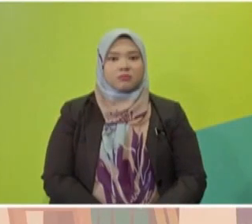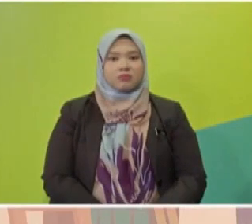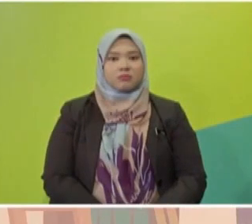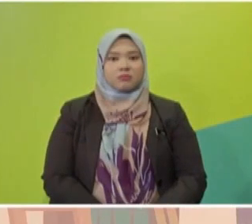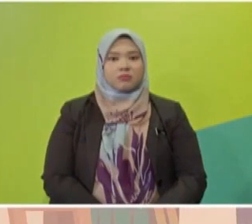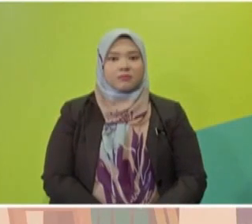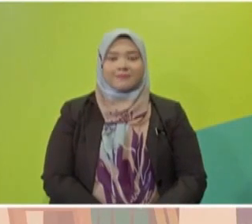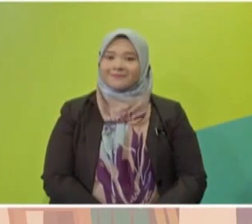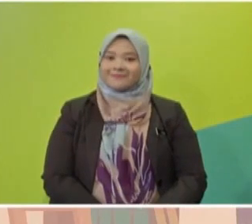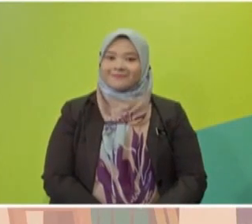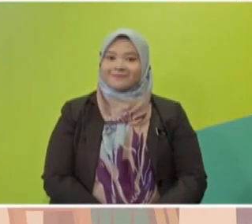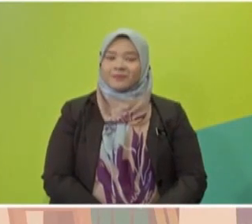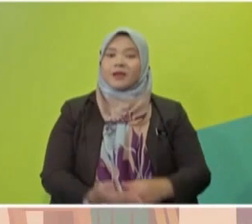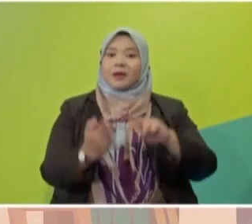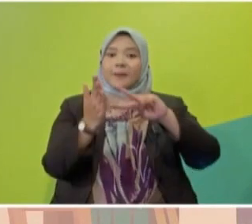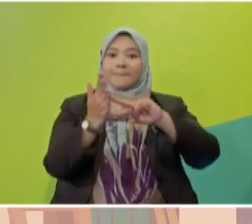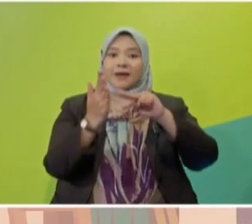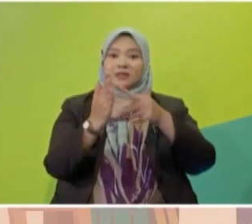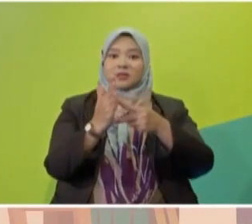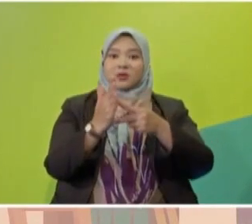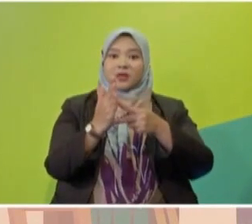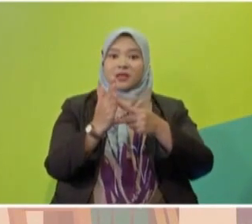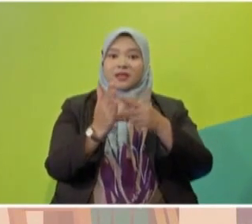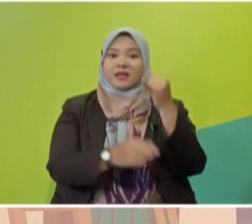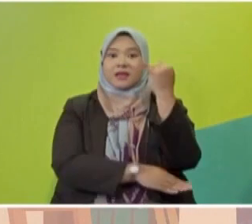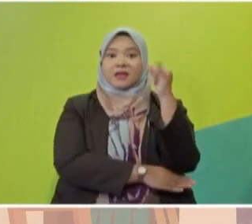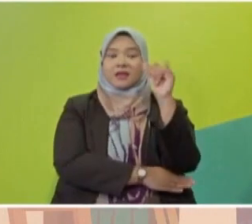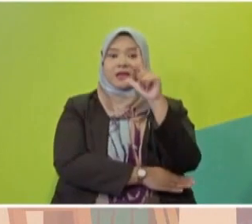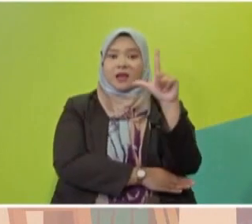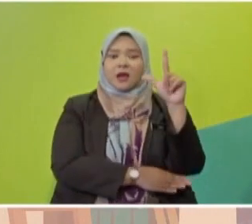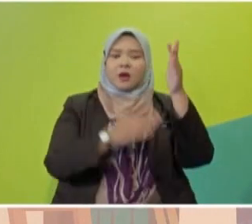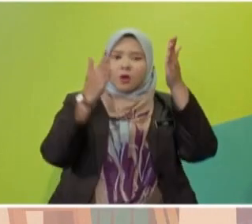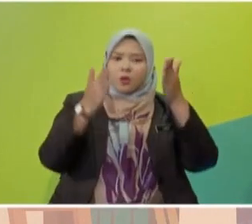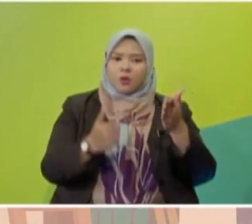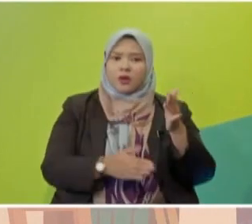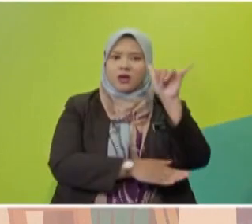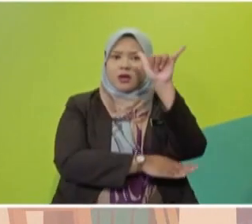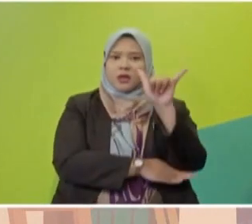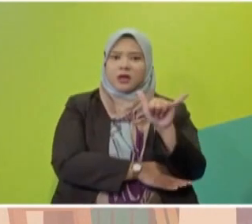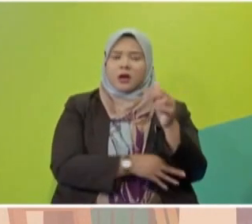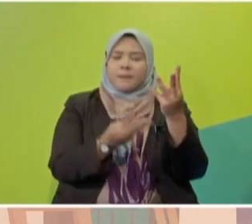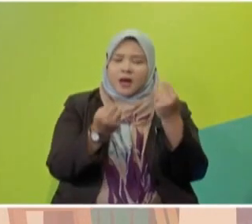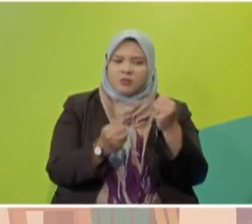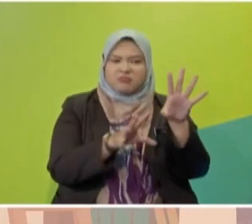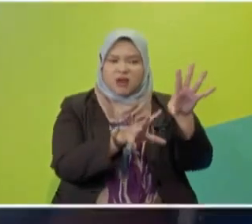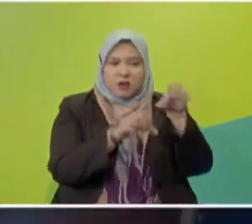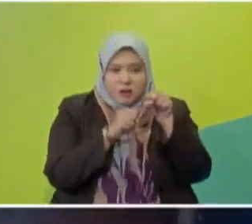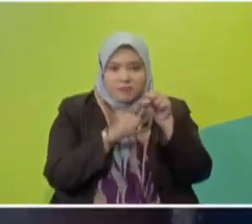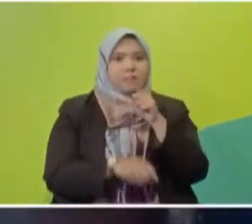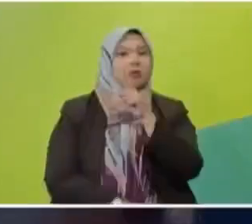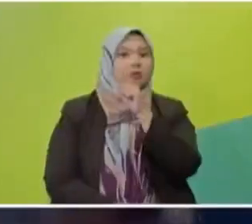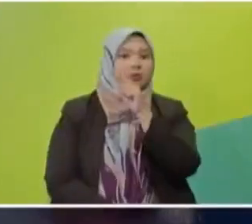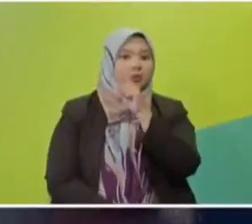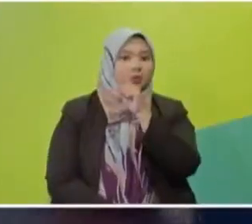Pemburu burung adalah memburu orang yang memburu burung. Orang yang memburu burung. Tepat sekali. Lima